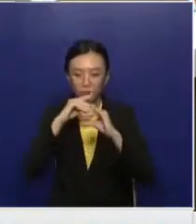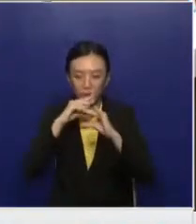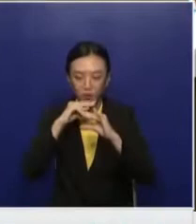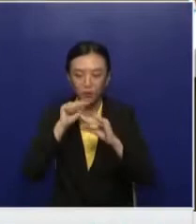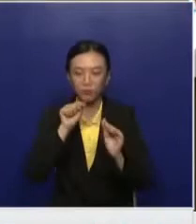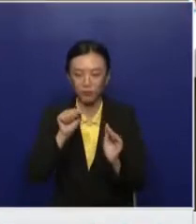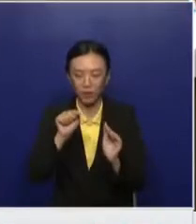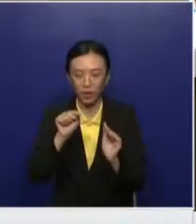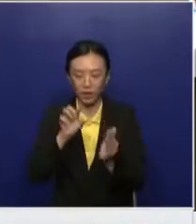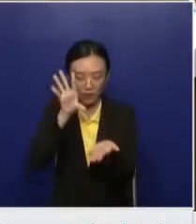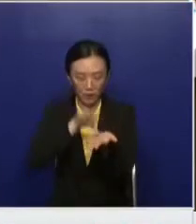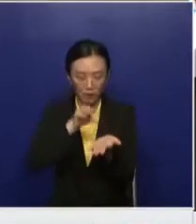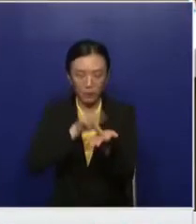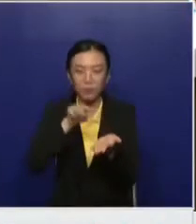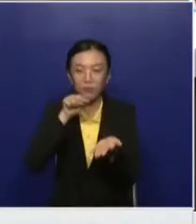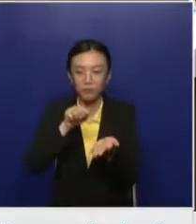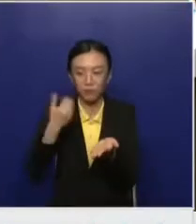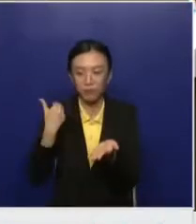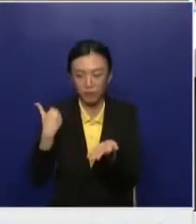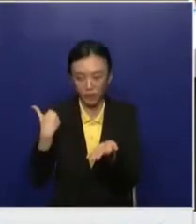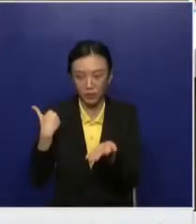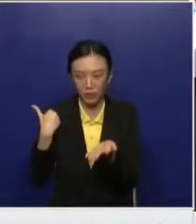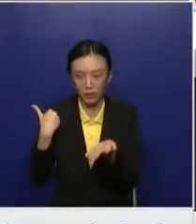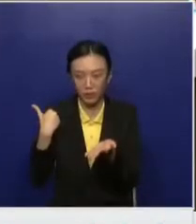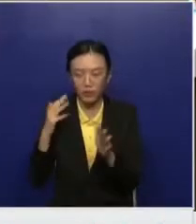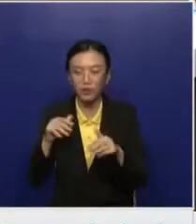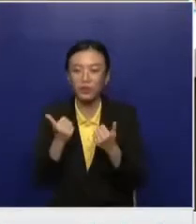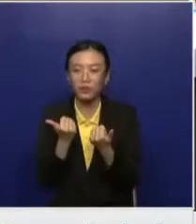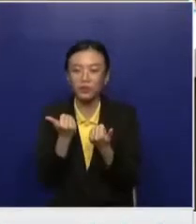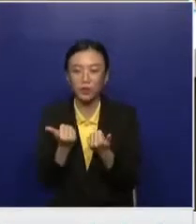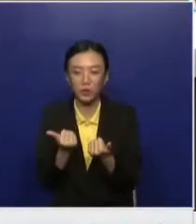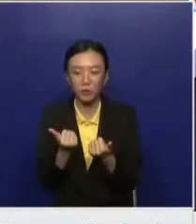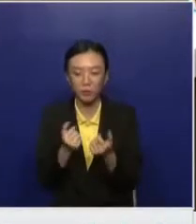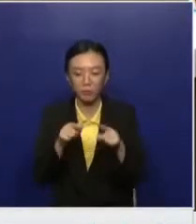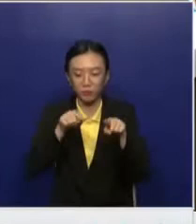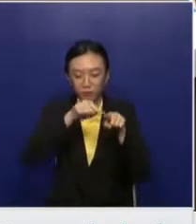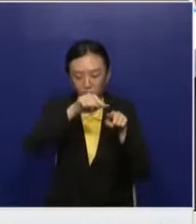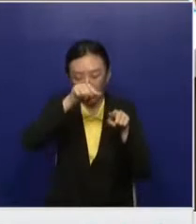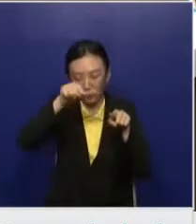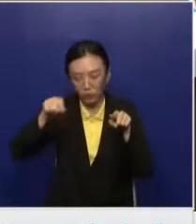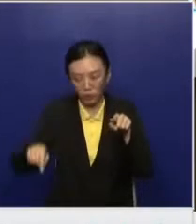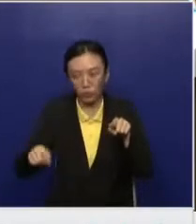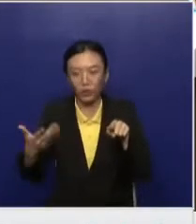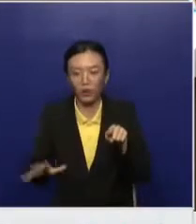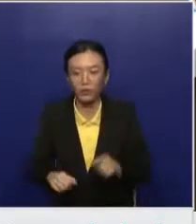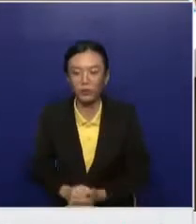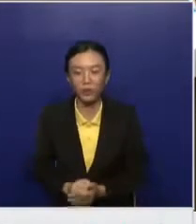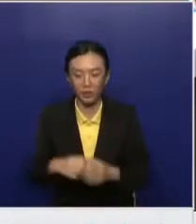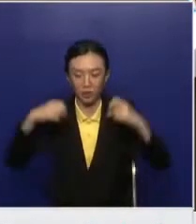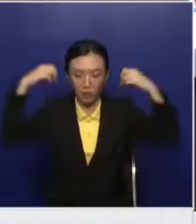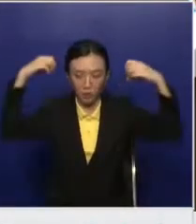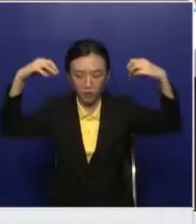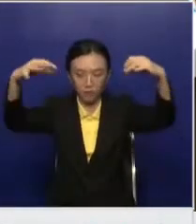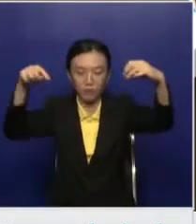ติอุบัติเหตุอันดับหนึ่งของประเทศมาแล้วปัจจุบันก็ตกระดับลงไปนะครับก็เรื่องของไฟฟ้าแสงสว่าง